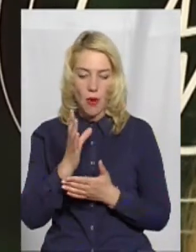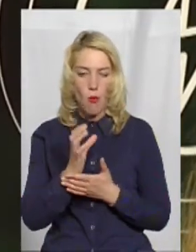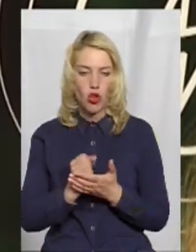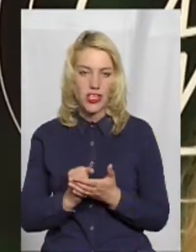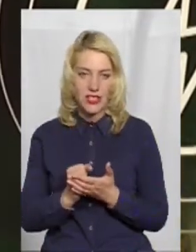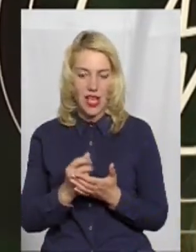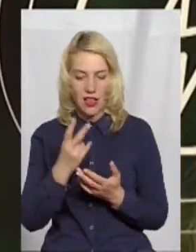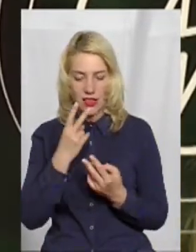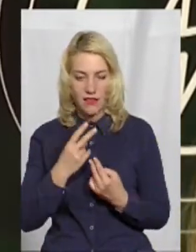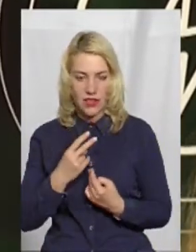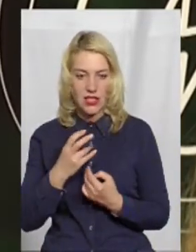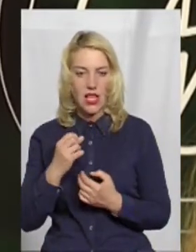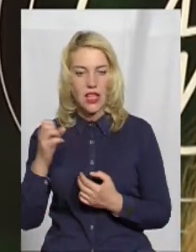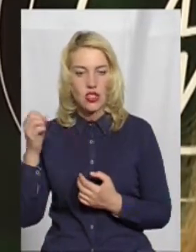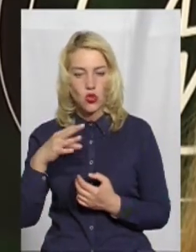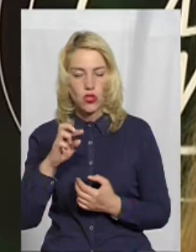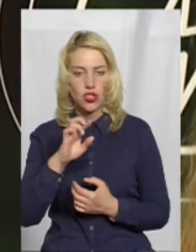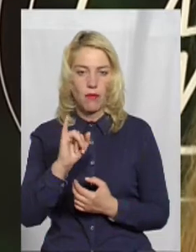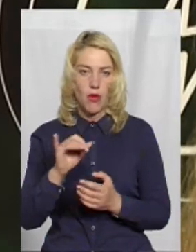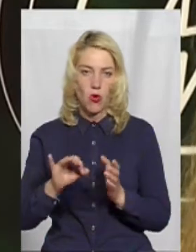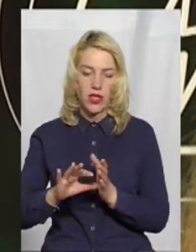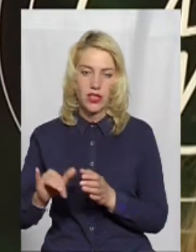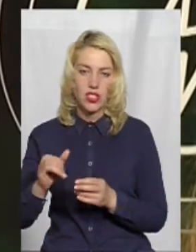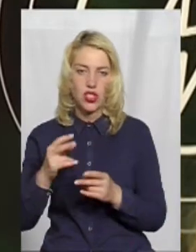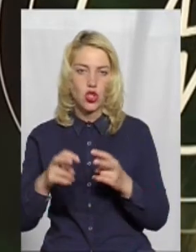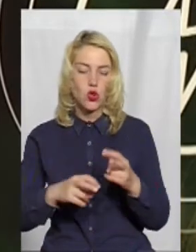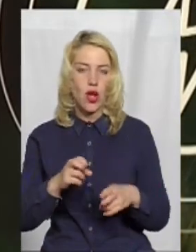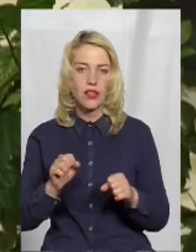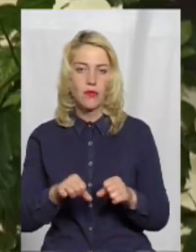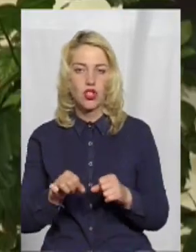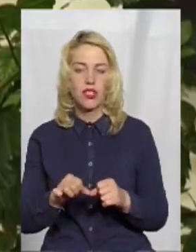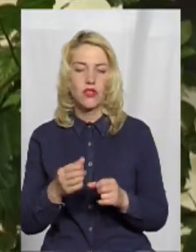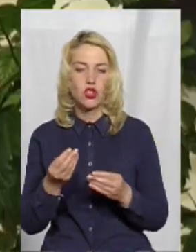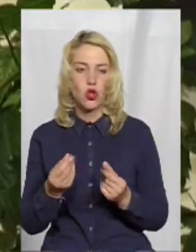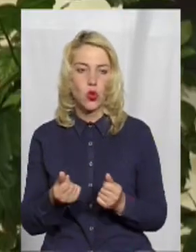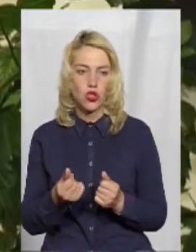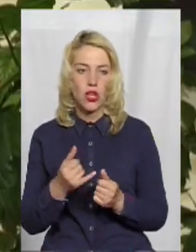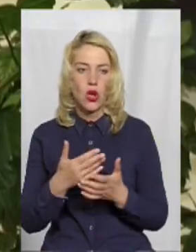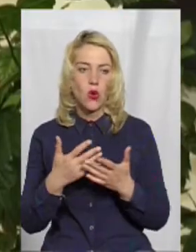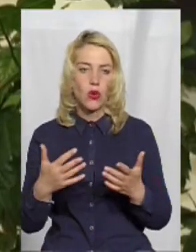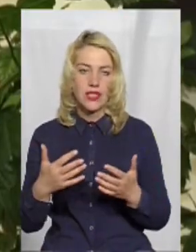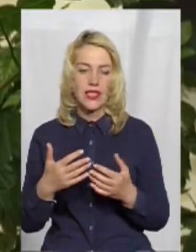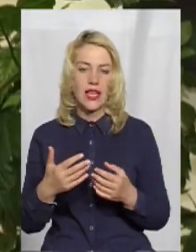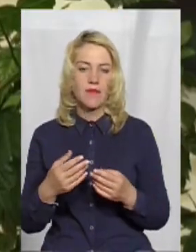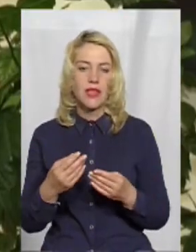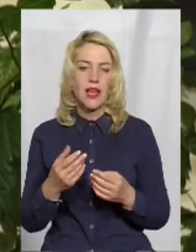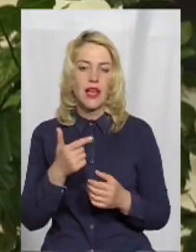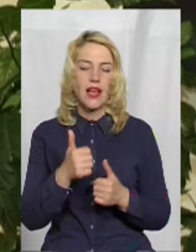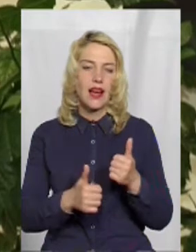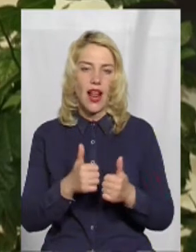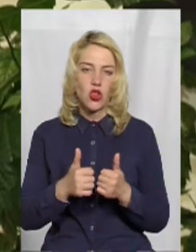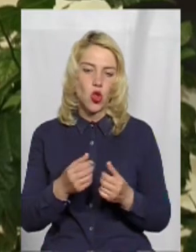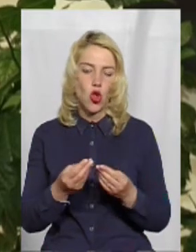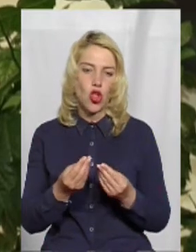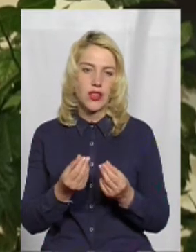зокрема, і на сонячний. І шукати можливості, шукати грошей у різних грантодавців, які на сьогоднішній день